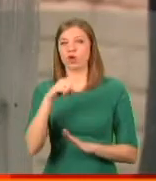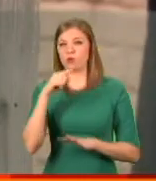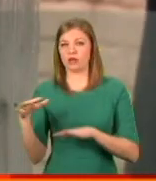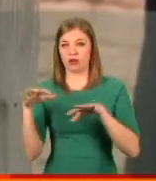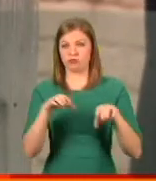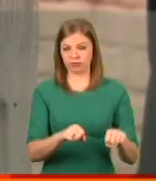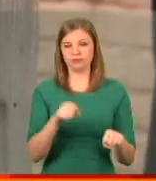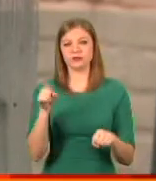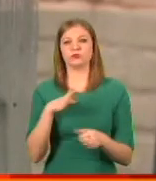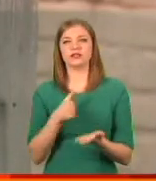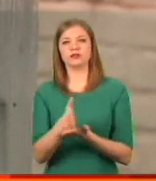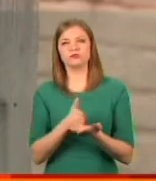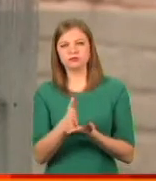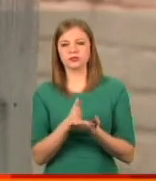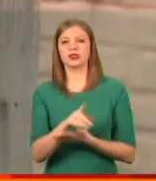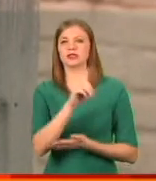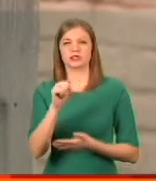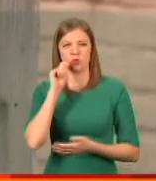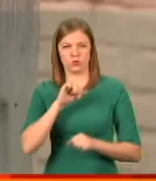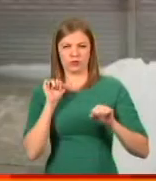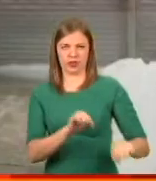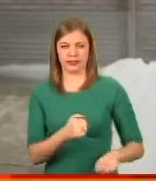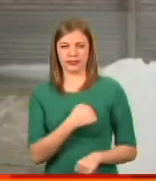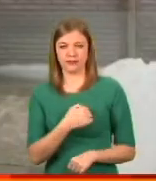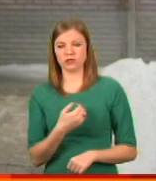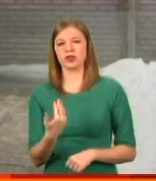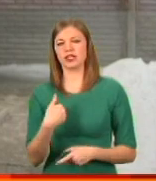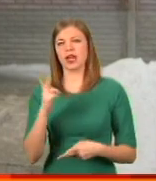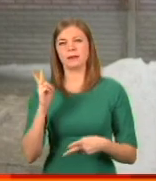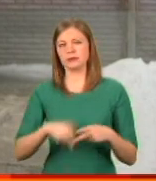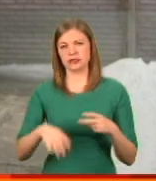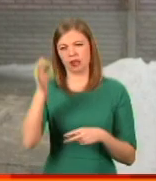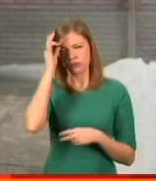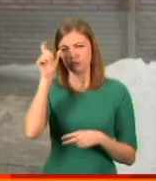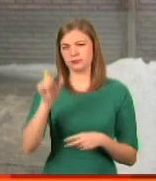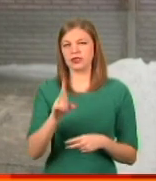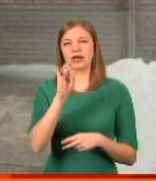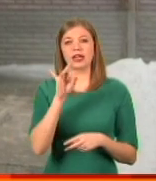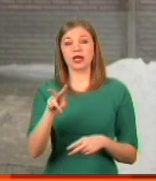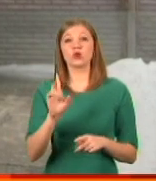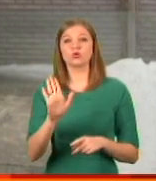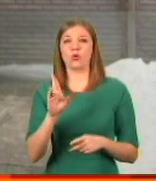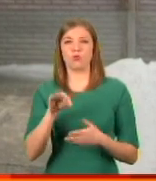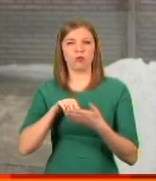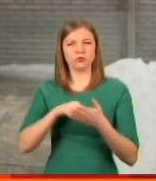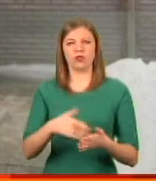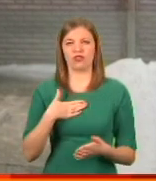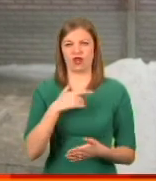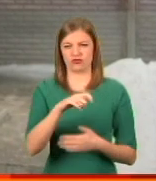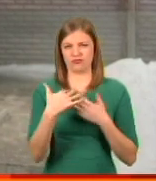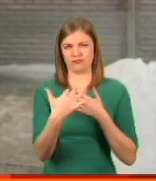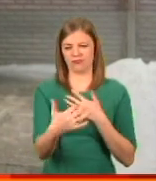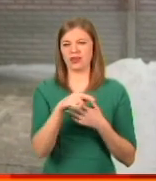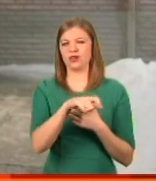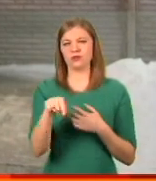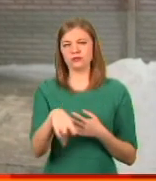агресії на Сході служив відправи за українське військо. Я перестав пам'ятати патріарха Кирила тільки по настоянню наших прихожан. Многим із